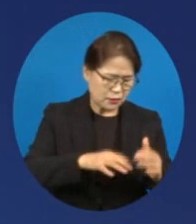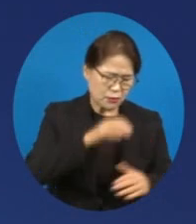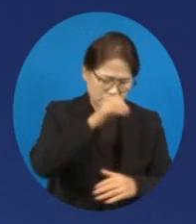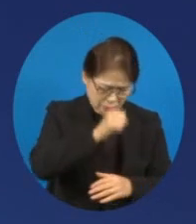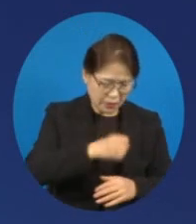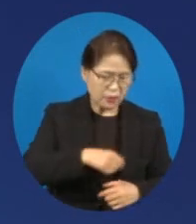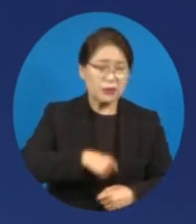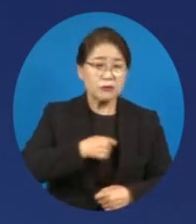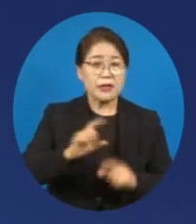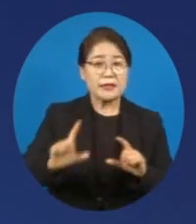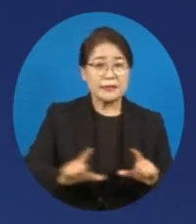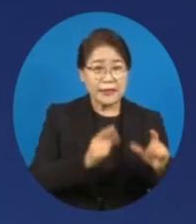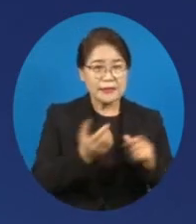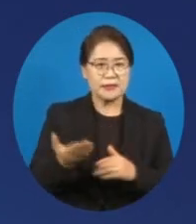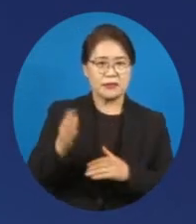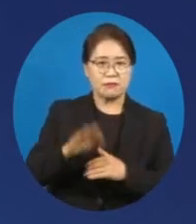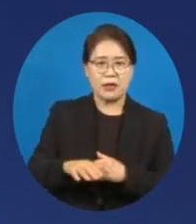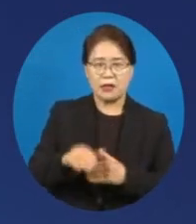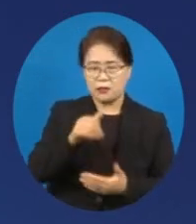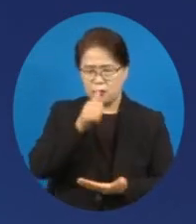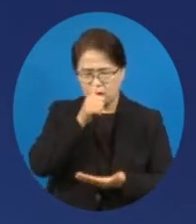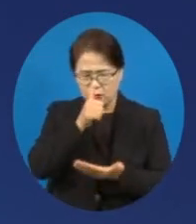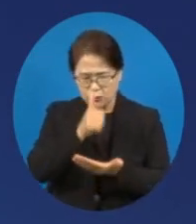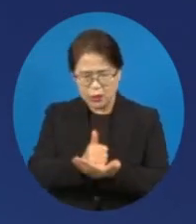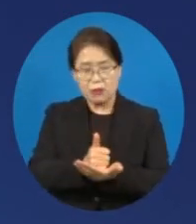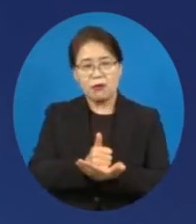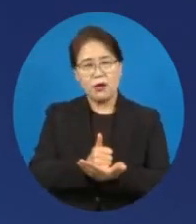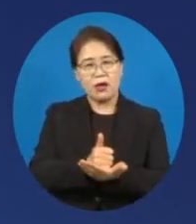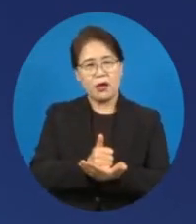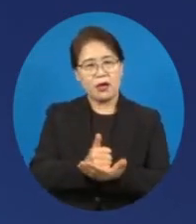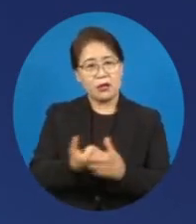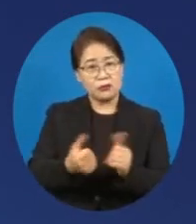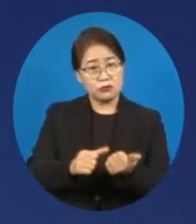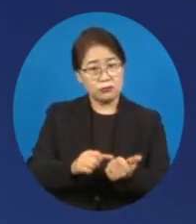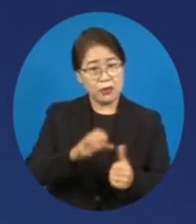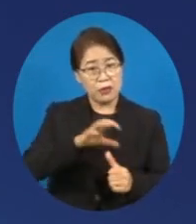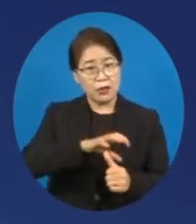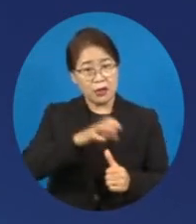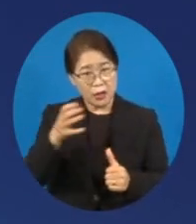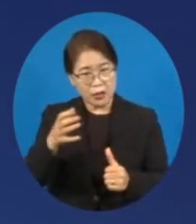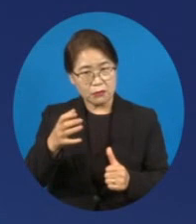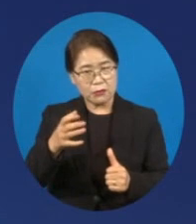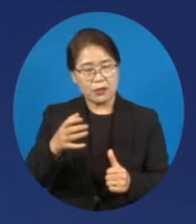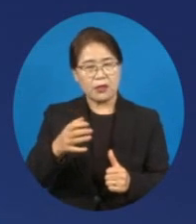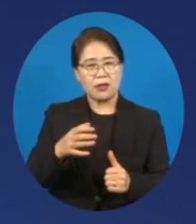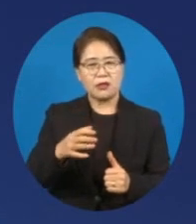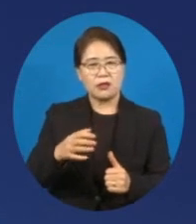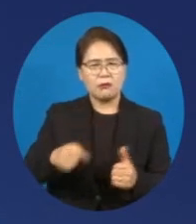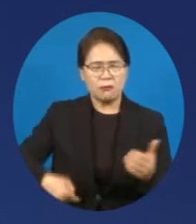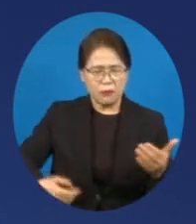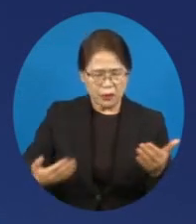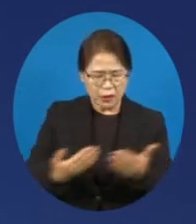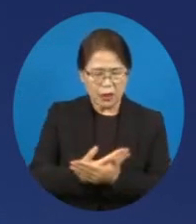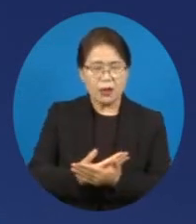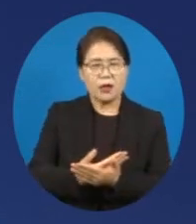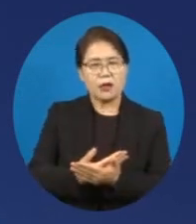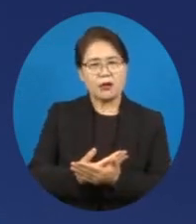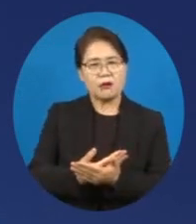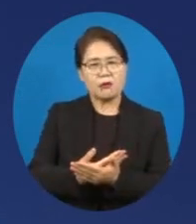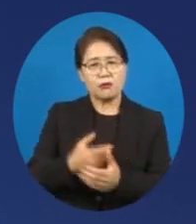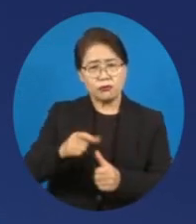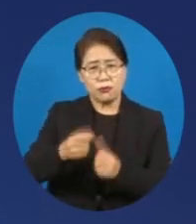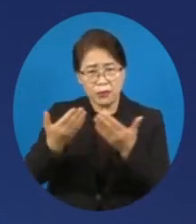해도 여러분 죄와 죽음의 법에서 해방되지 않는 자는 죽었다 깨어나도이 평안을 누릴 수가